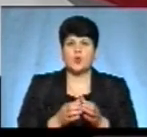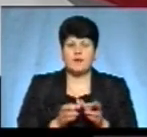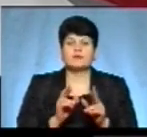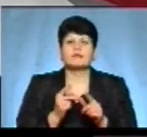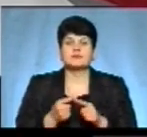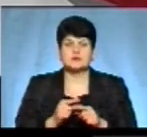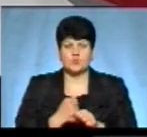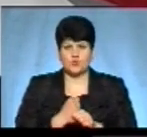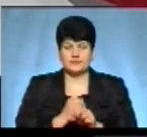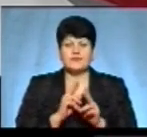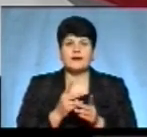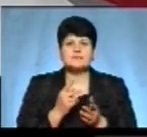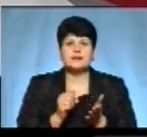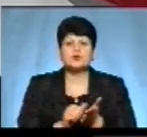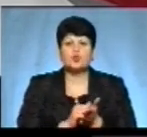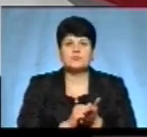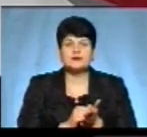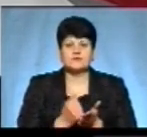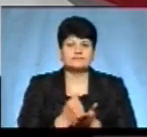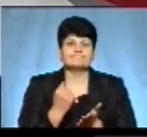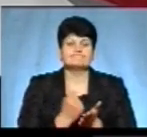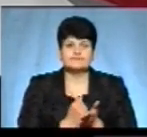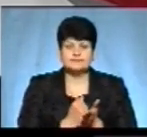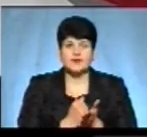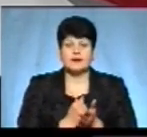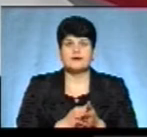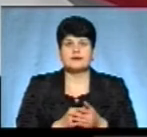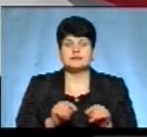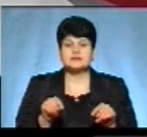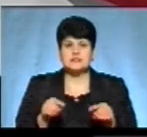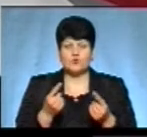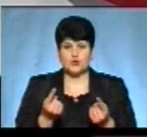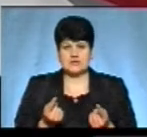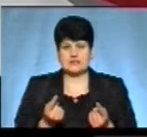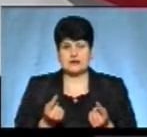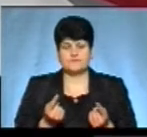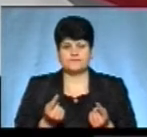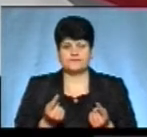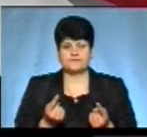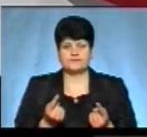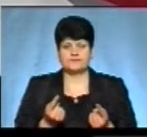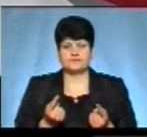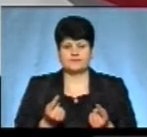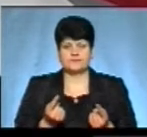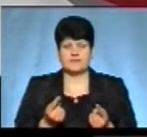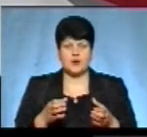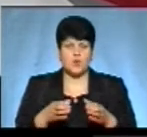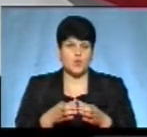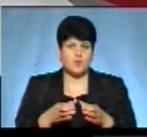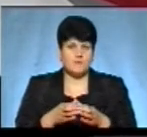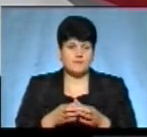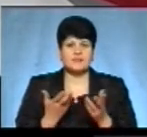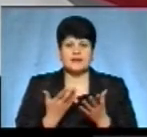робиться, як це документально завіряється. Тобто створюється якась ініціативна група,